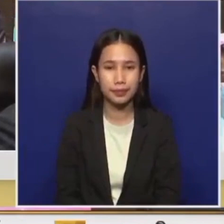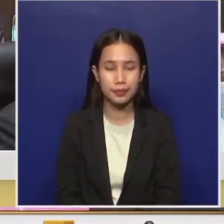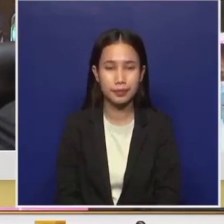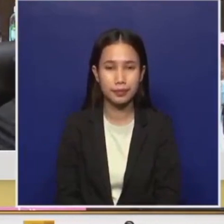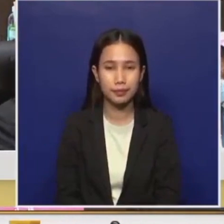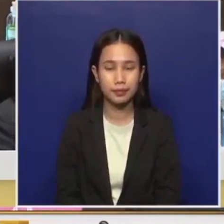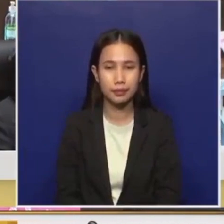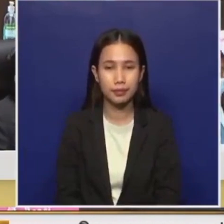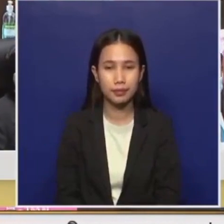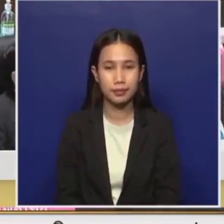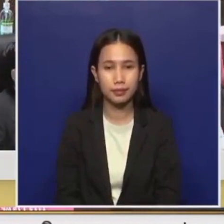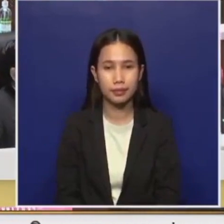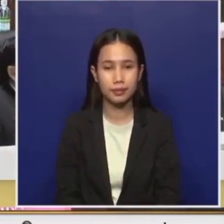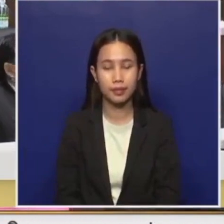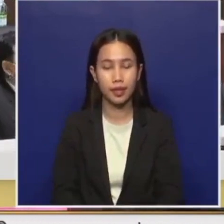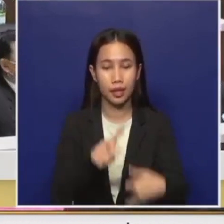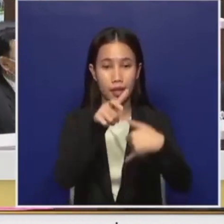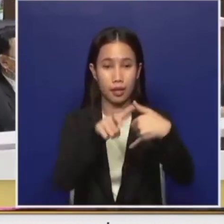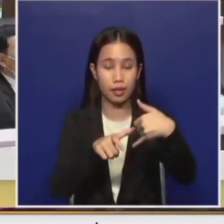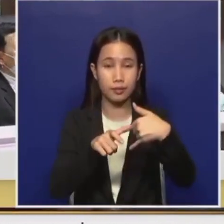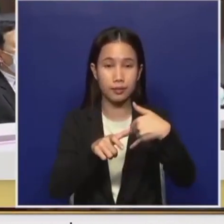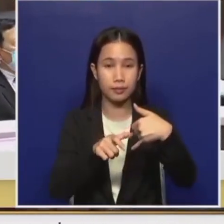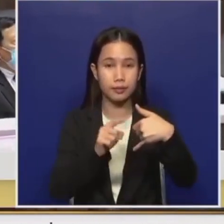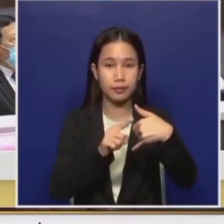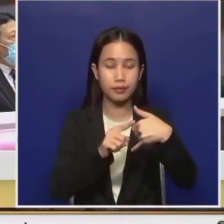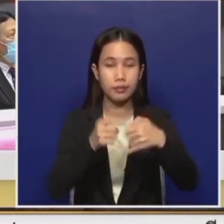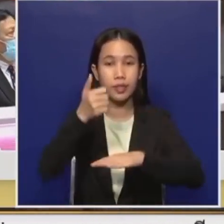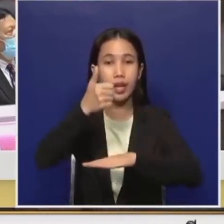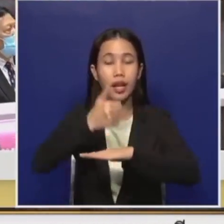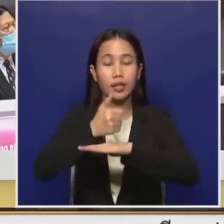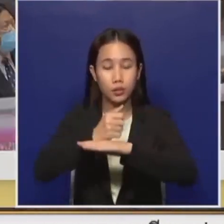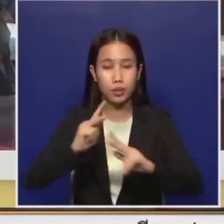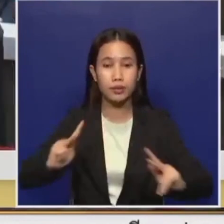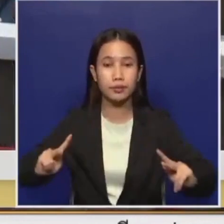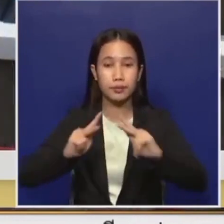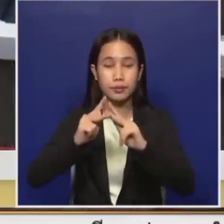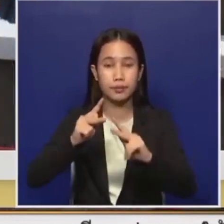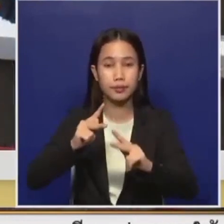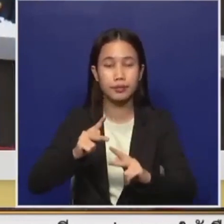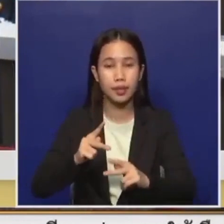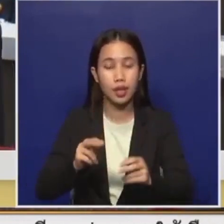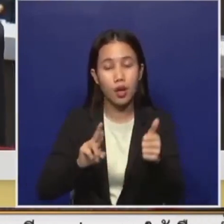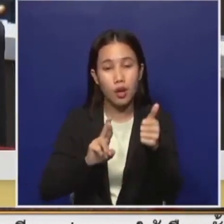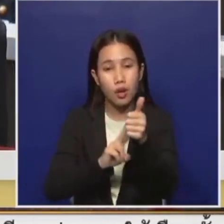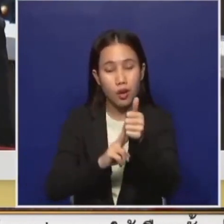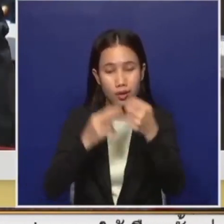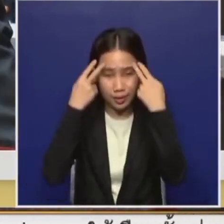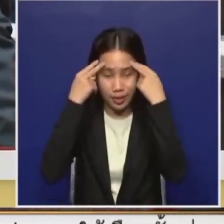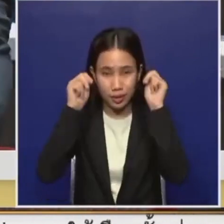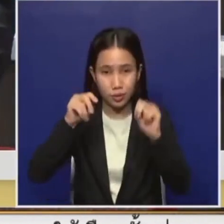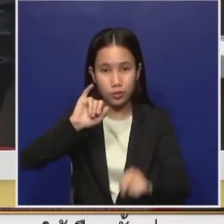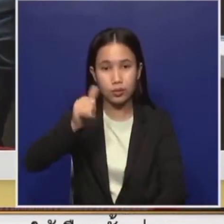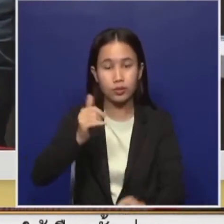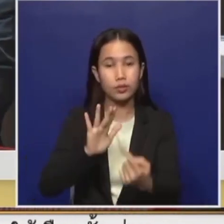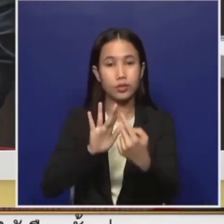ผมเขาเริ่มที่ท่านน้ตรีวาการเกะสวงพานิ ท่รองในร่มตรีจุลนลกษ